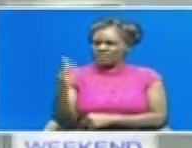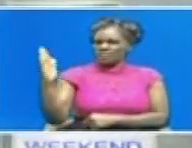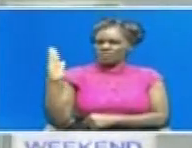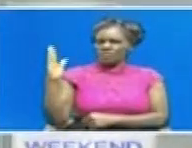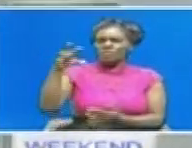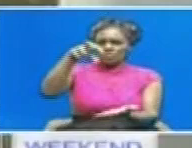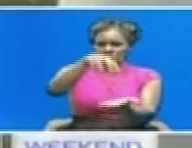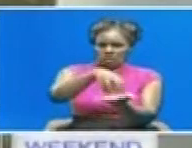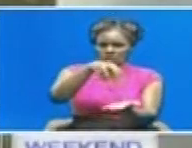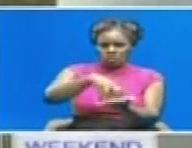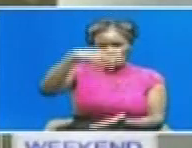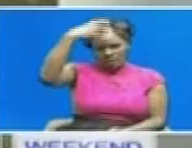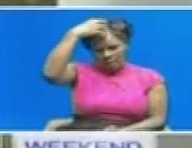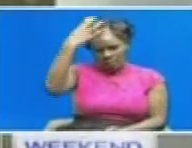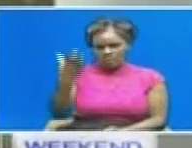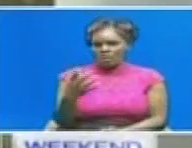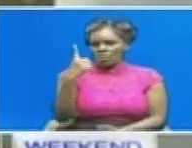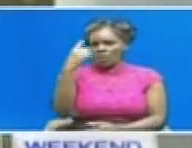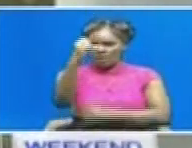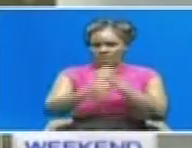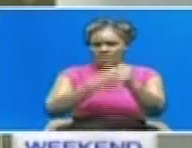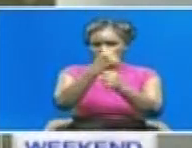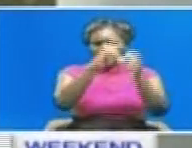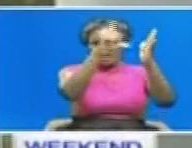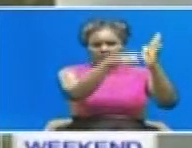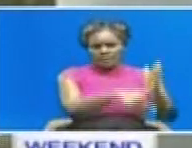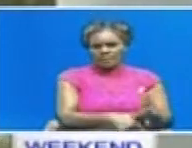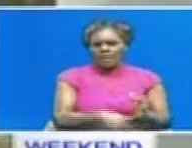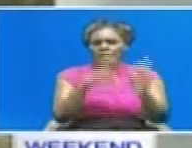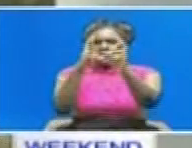situation in Mpeketoni 1 year on. Ian Wafula, KTN.